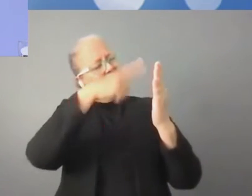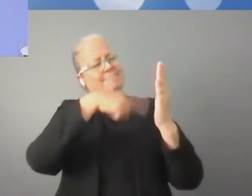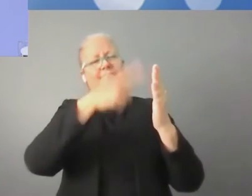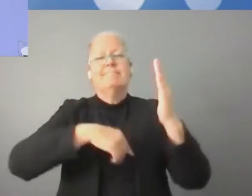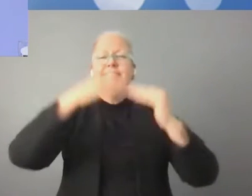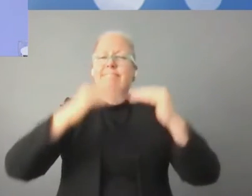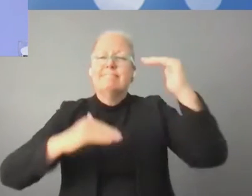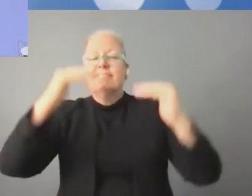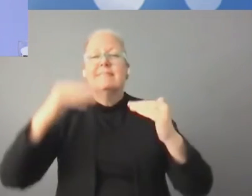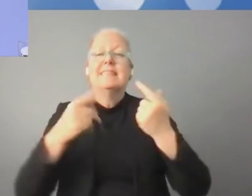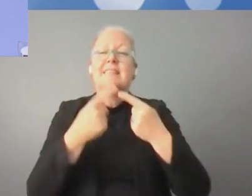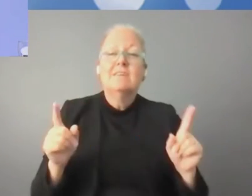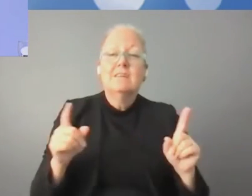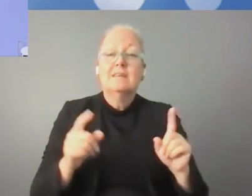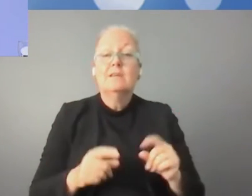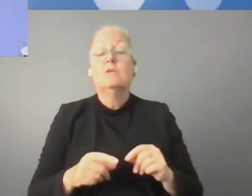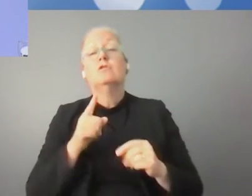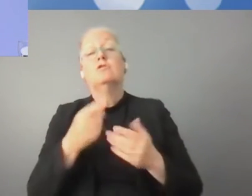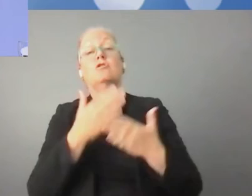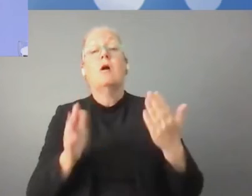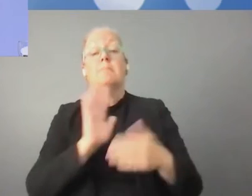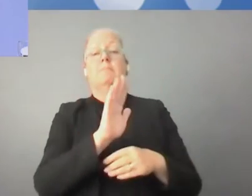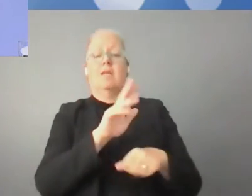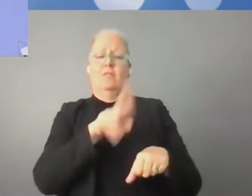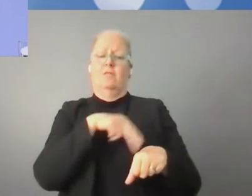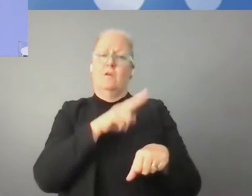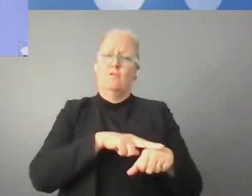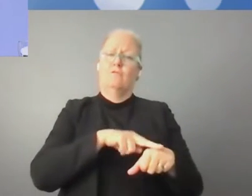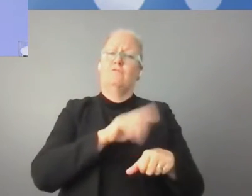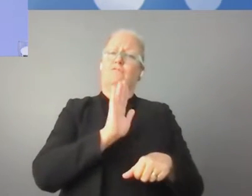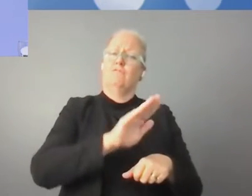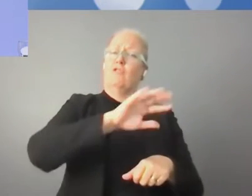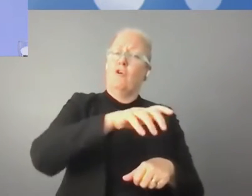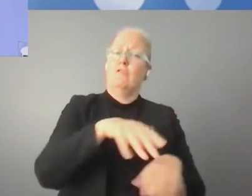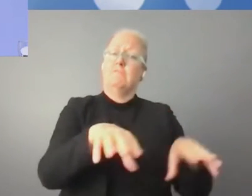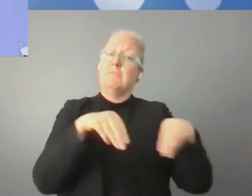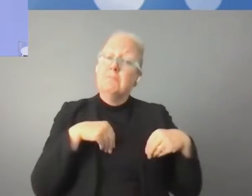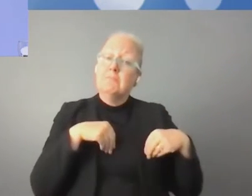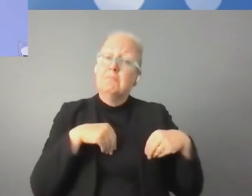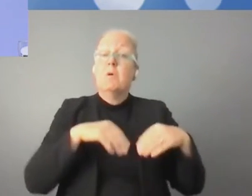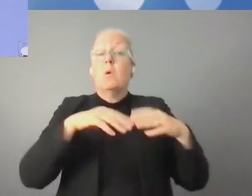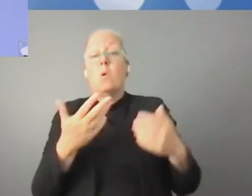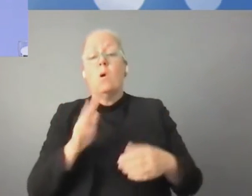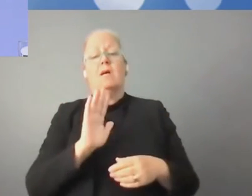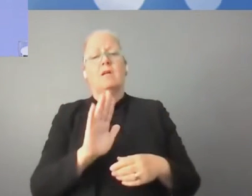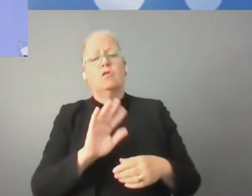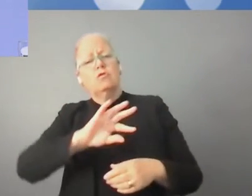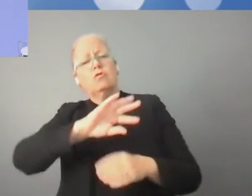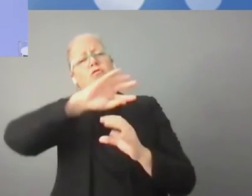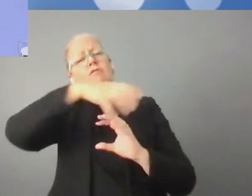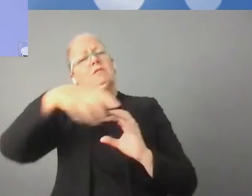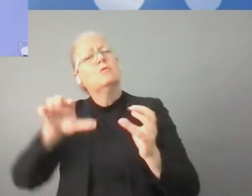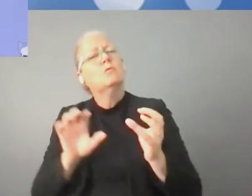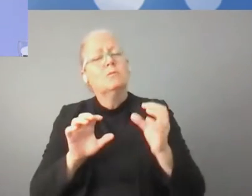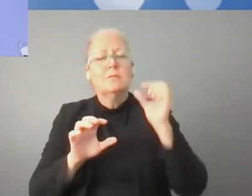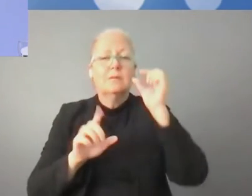и зачем. Есть разные уровни регулирования. Некоторые из них будут внедряться на страновом уровне, иногда